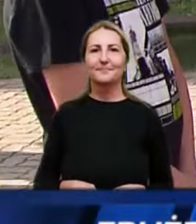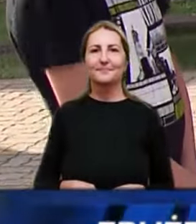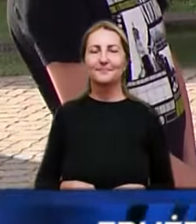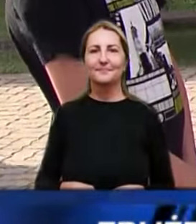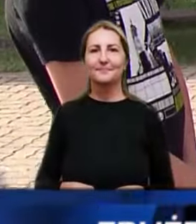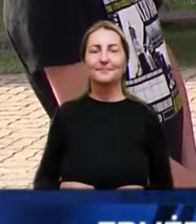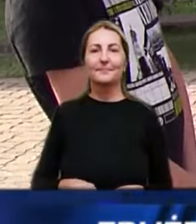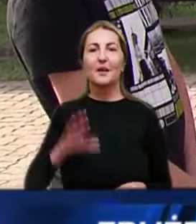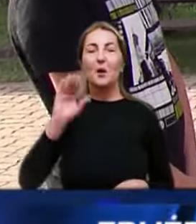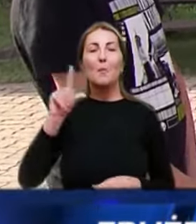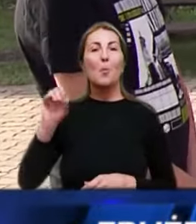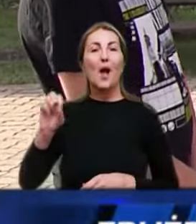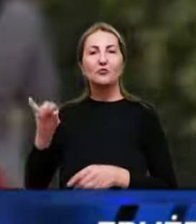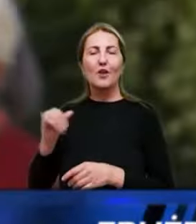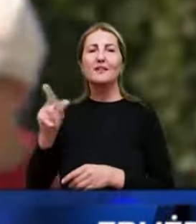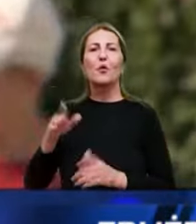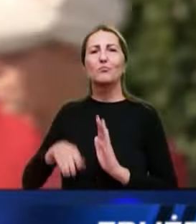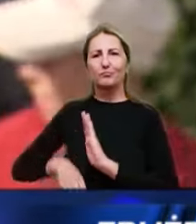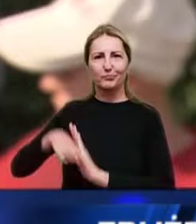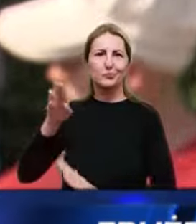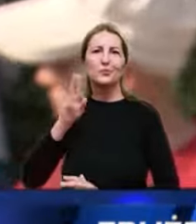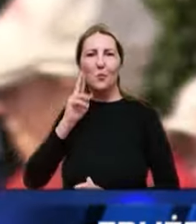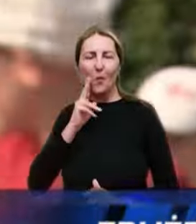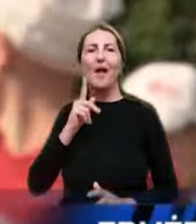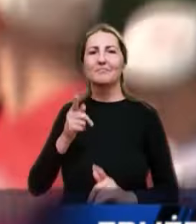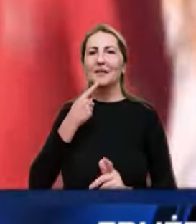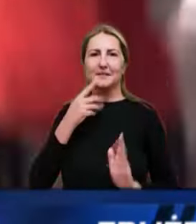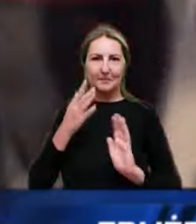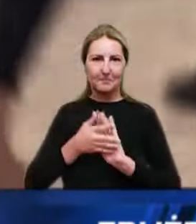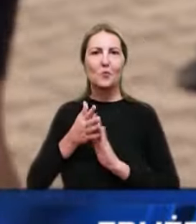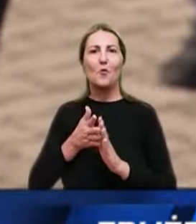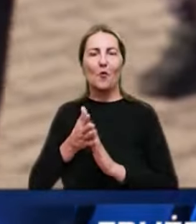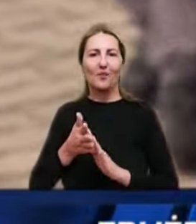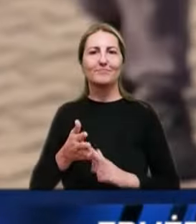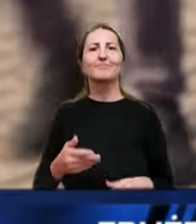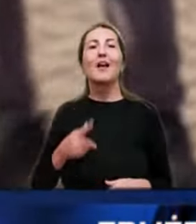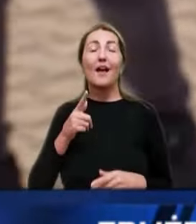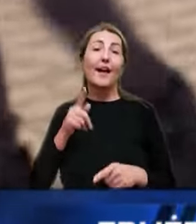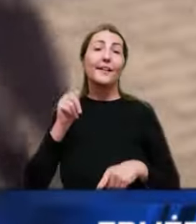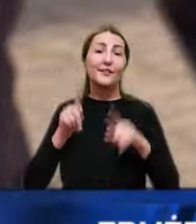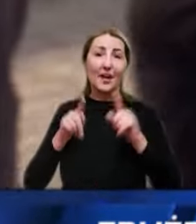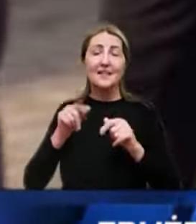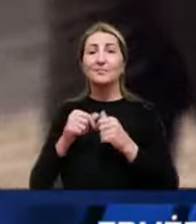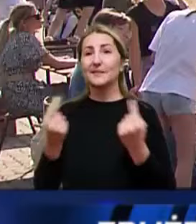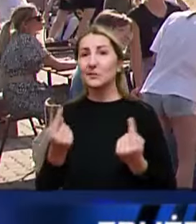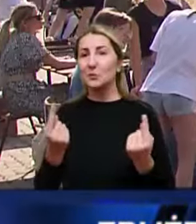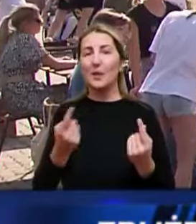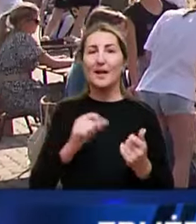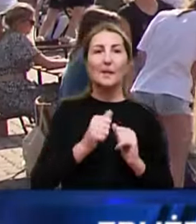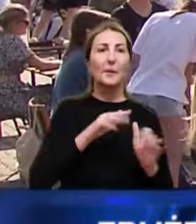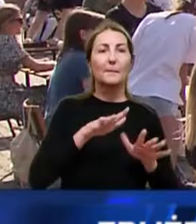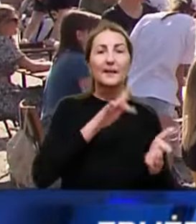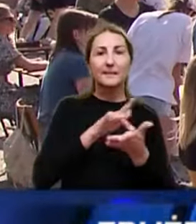Błażej Kacprzak nie dosłyszy od dziecka. Posługuje się językiem migowym. Bywają jednak sytuacje i miejsca, w których ta